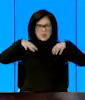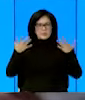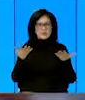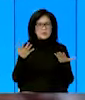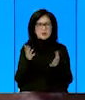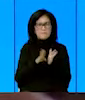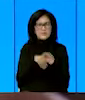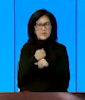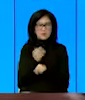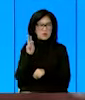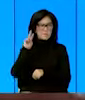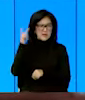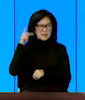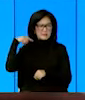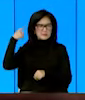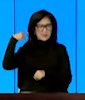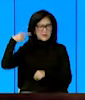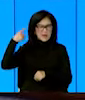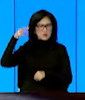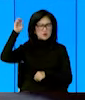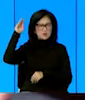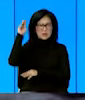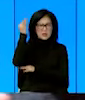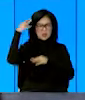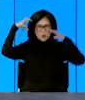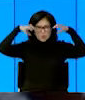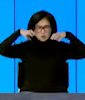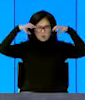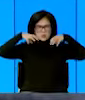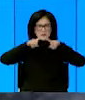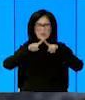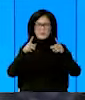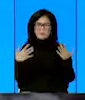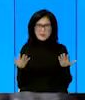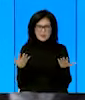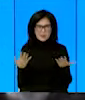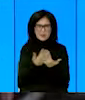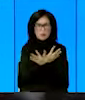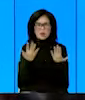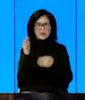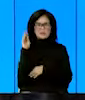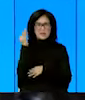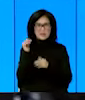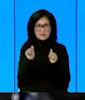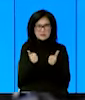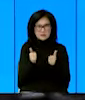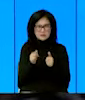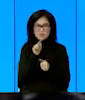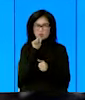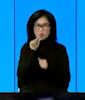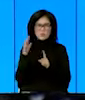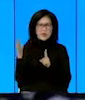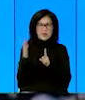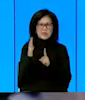Pekan kemarin, hampir setiap hari Jakarta diguyur hujan. Lalu bagaimana warga Jakarta bersiap diri untuk